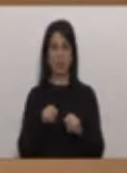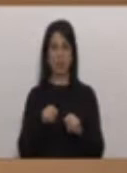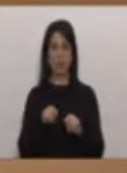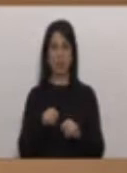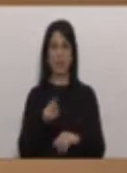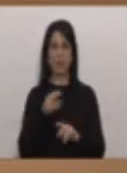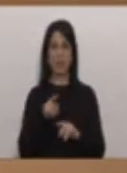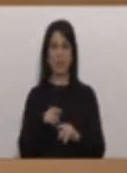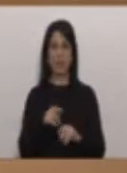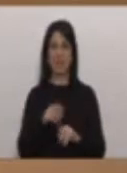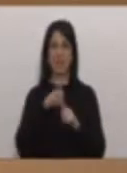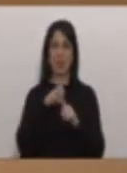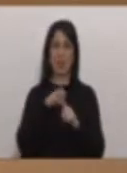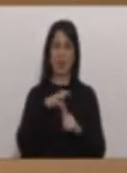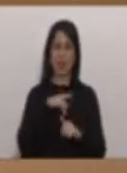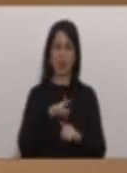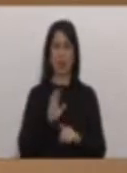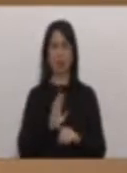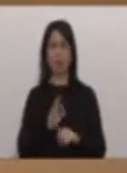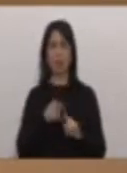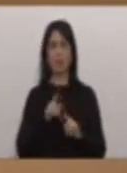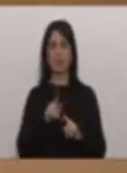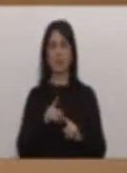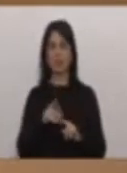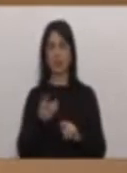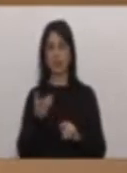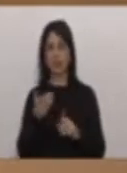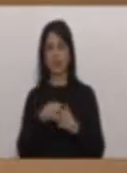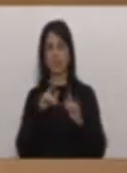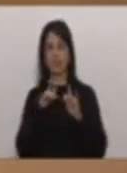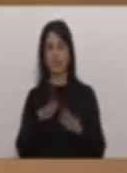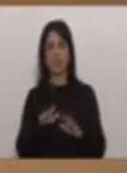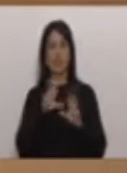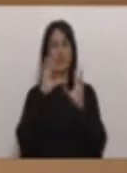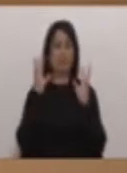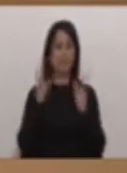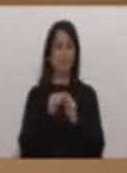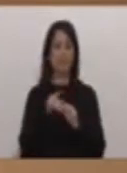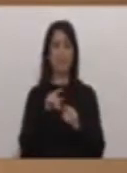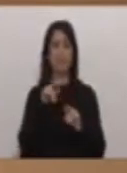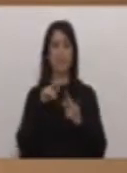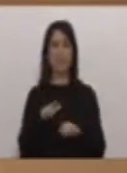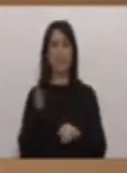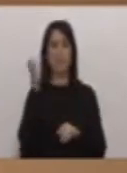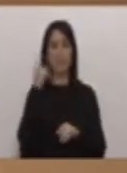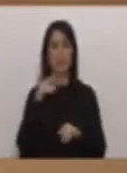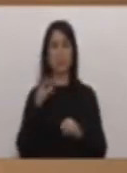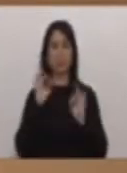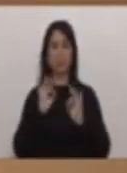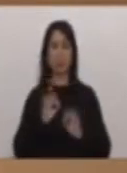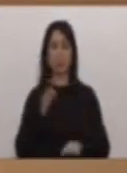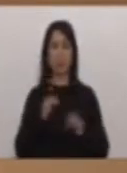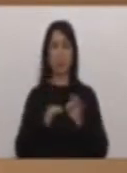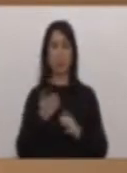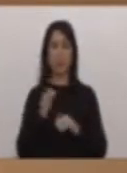ეს მაღალჩინოსნები იყვნენ თუ არა, ეს იყო კასრების საქმე, მოკლედ ეს იყვნენ ის პირები, მაშინდელი პროკურორი და მოსამართლე, რომ